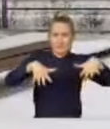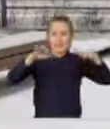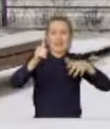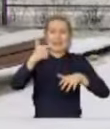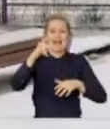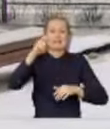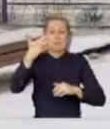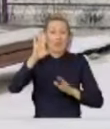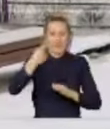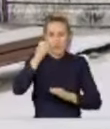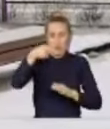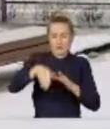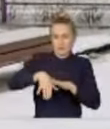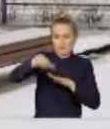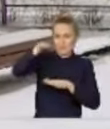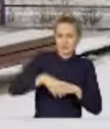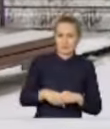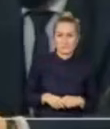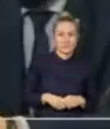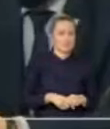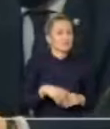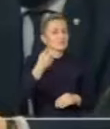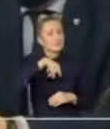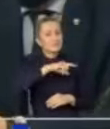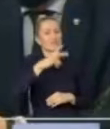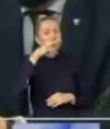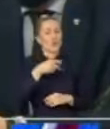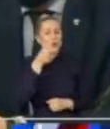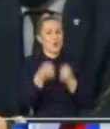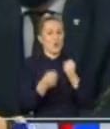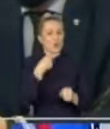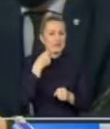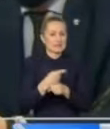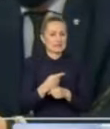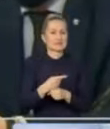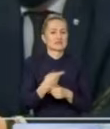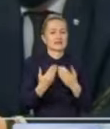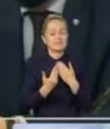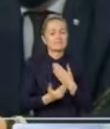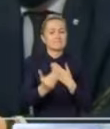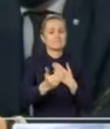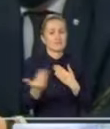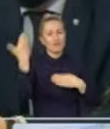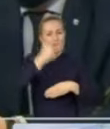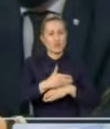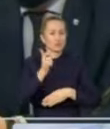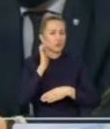centymetrów na godzinę. Przed nami i przed mieszkańcami trudna decyzja w kontekście nocy o